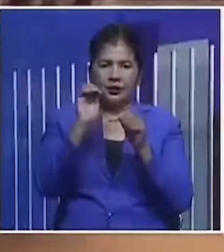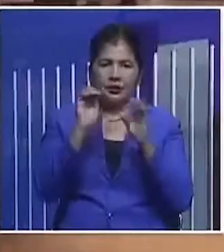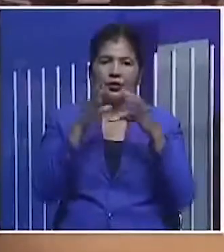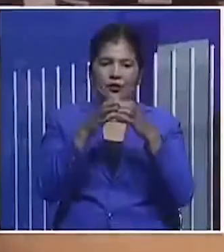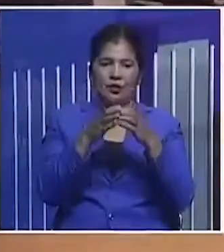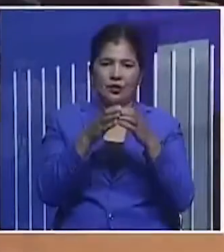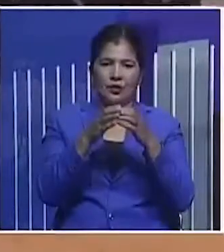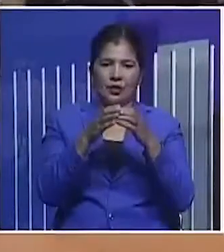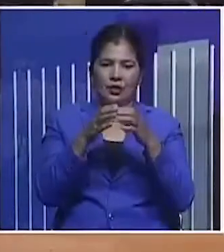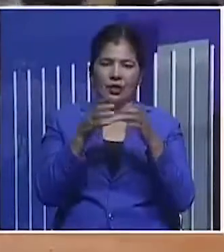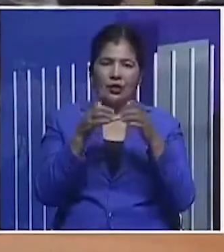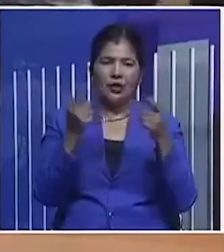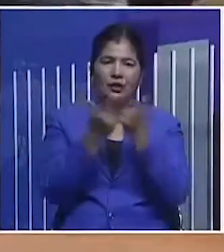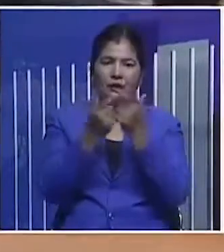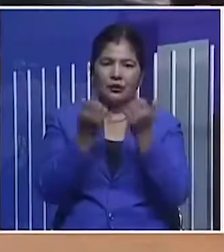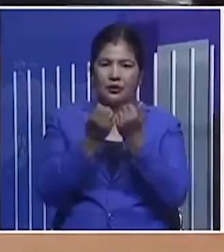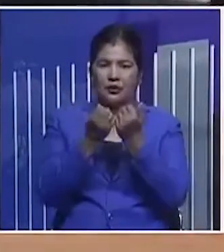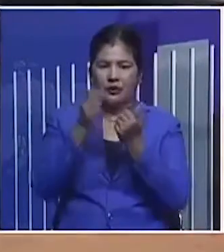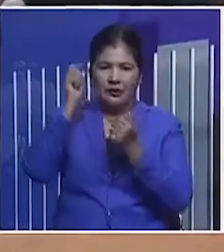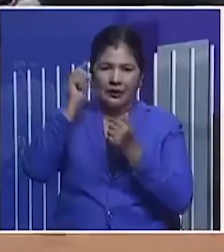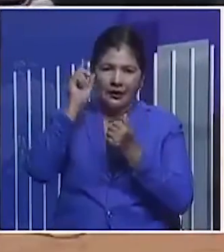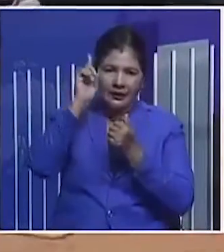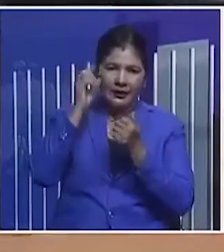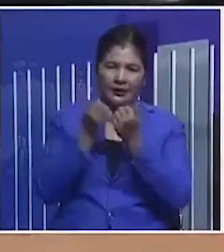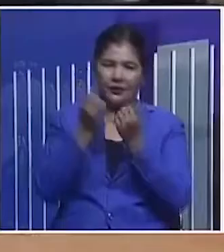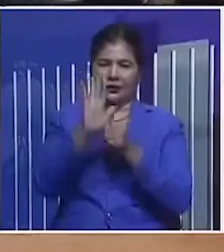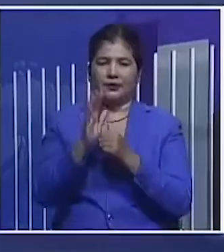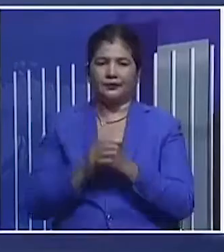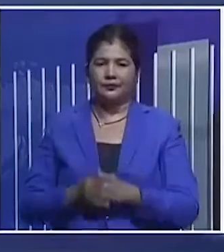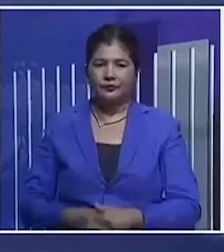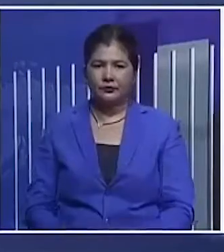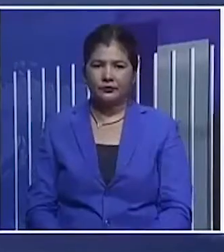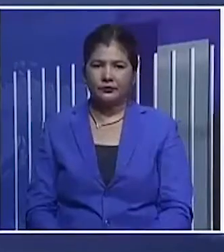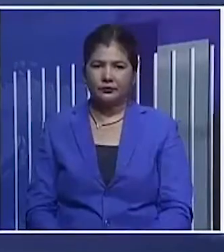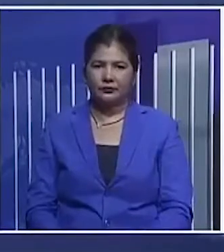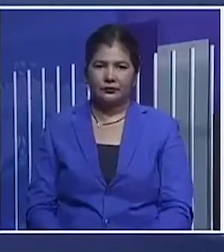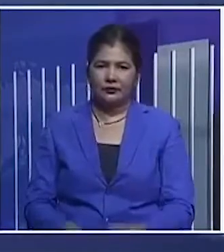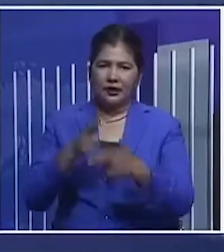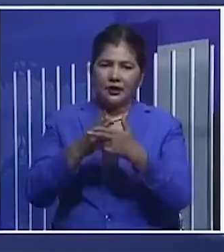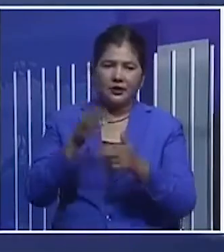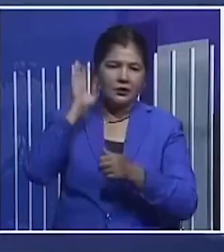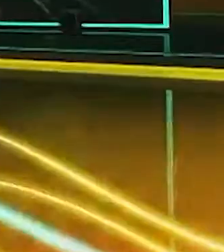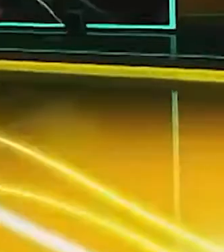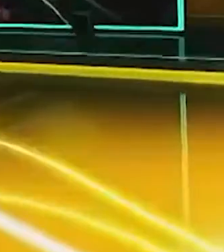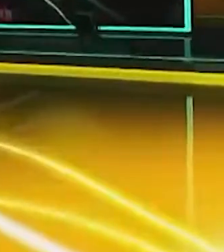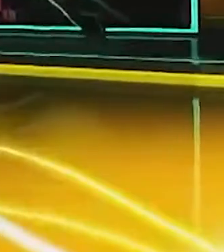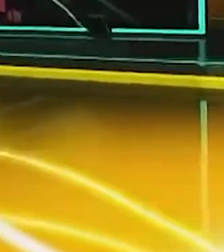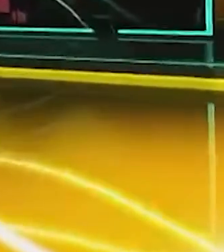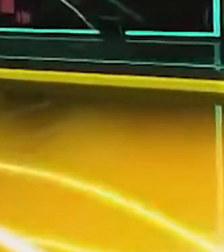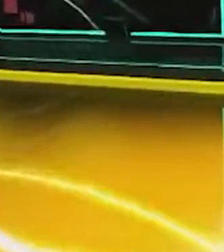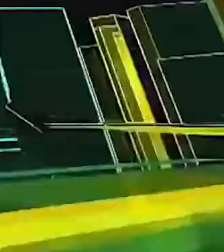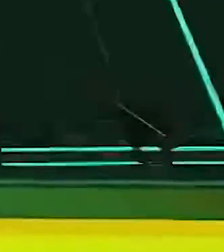हरामका लडाकुले गरेको हुन सक्ने आशंका गरिएको छ। अब आर्थिक समाचार।